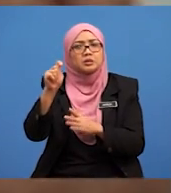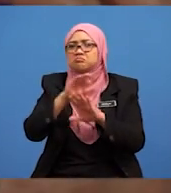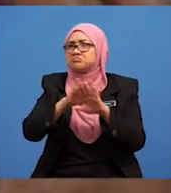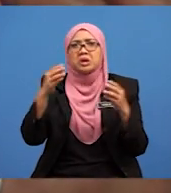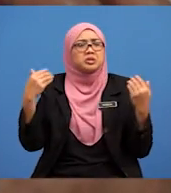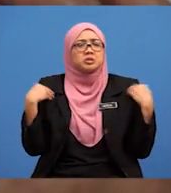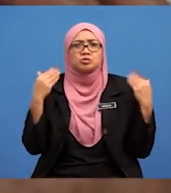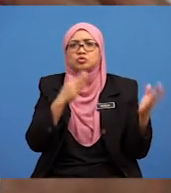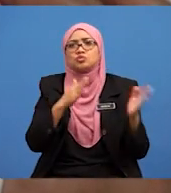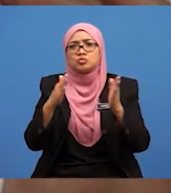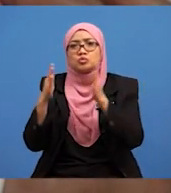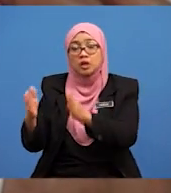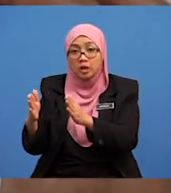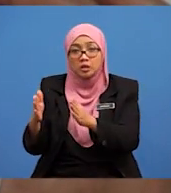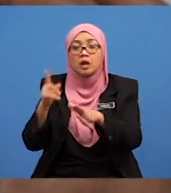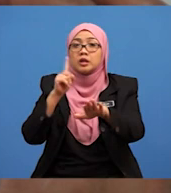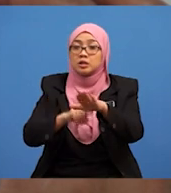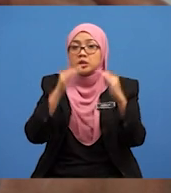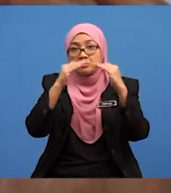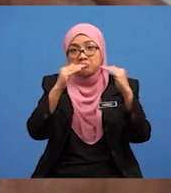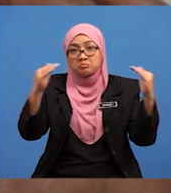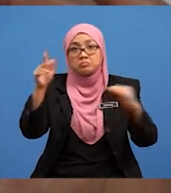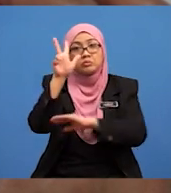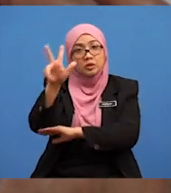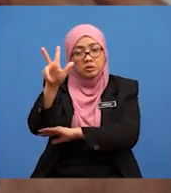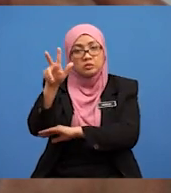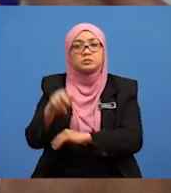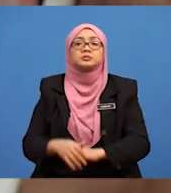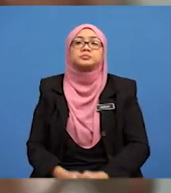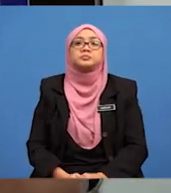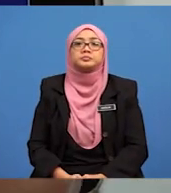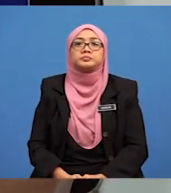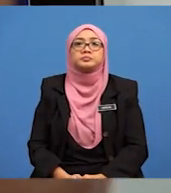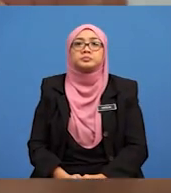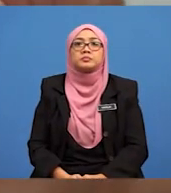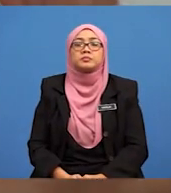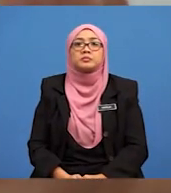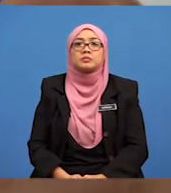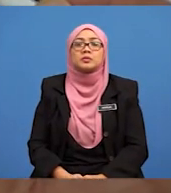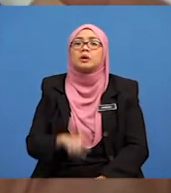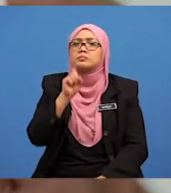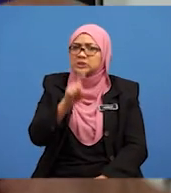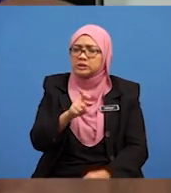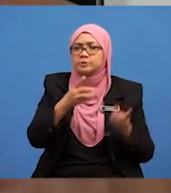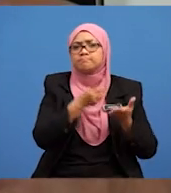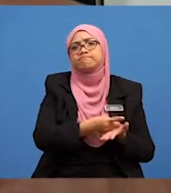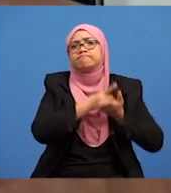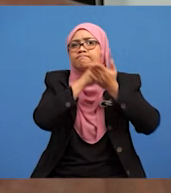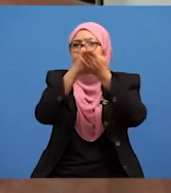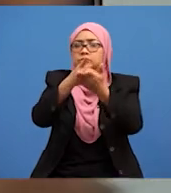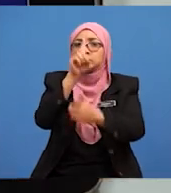Untuk mendapatkan susunan elektron oktet, adakah atom natrium perlu menderma satu